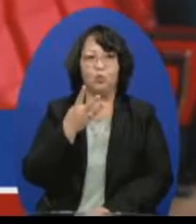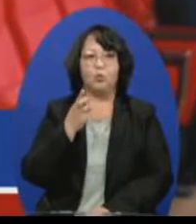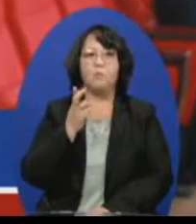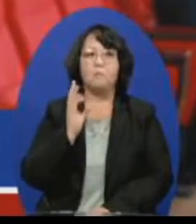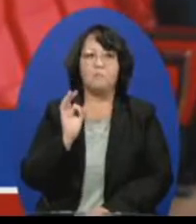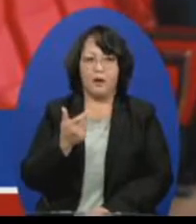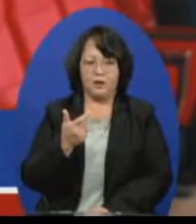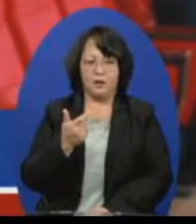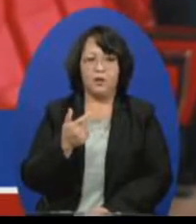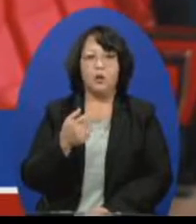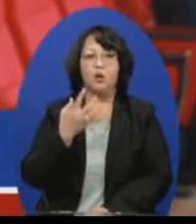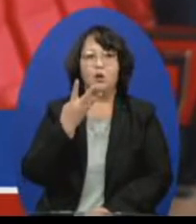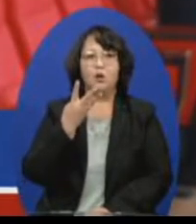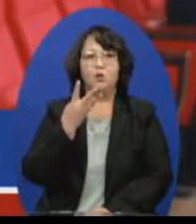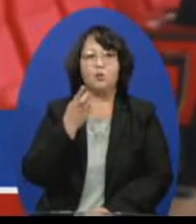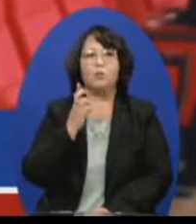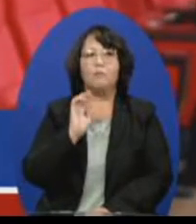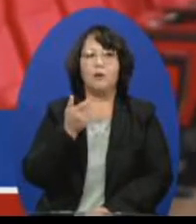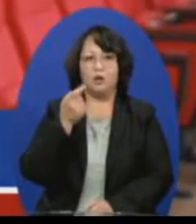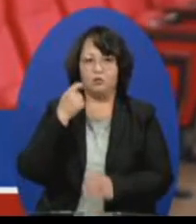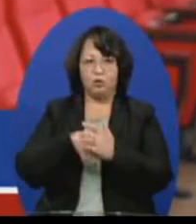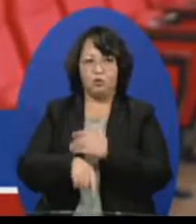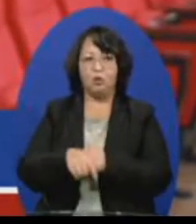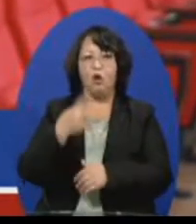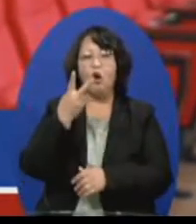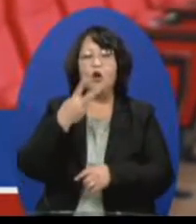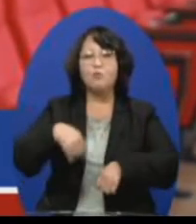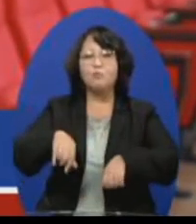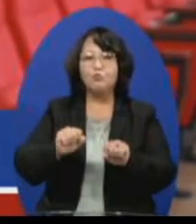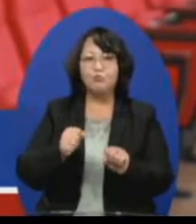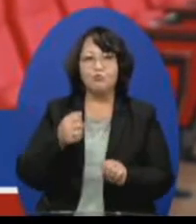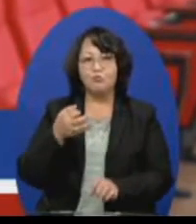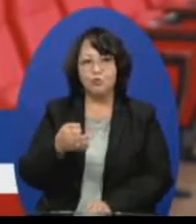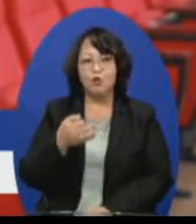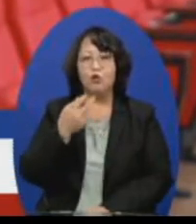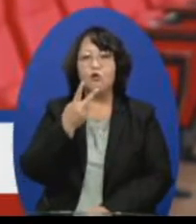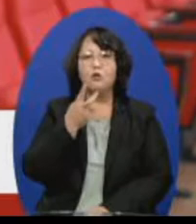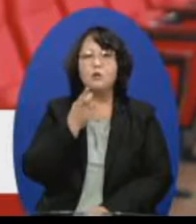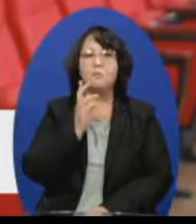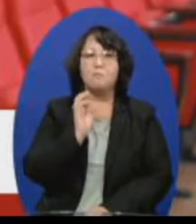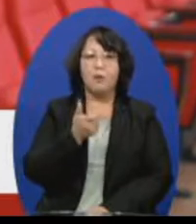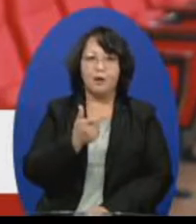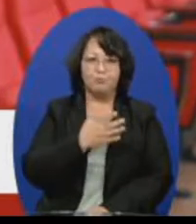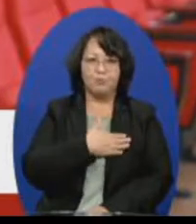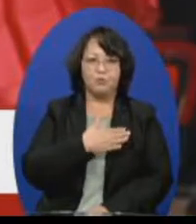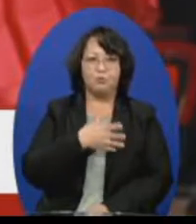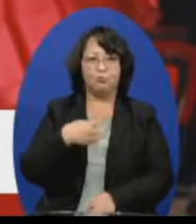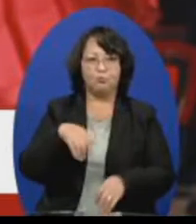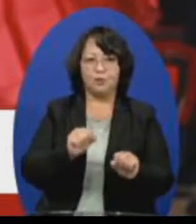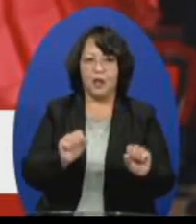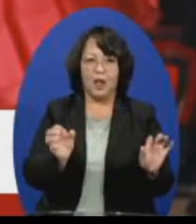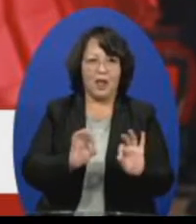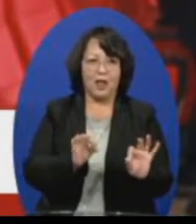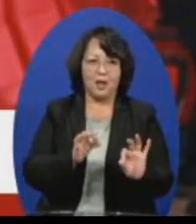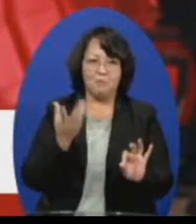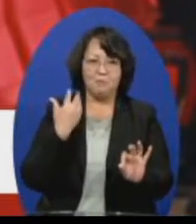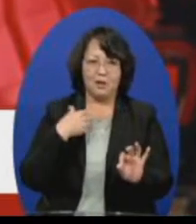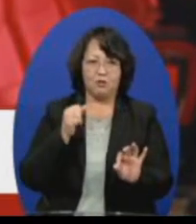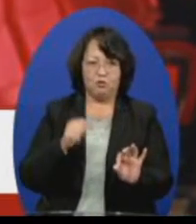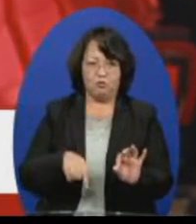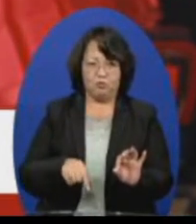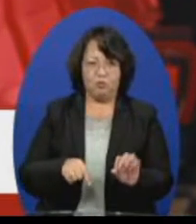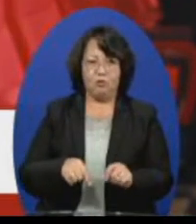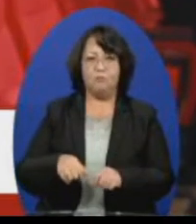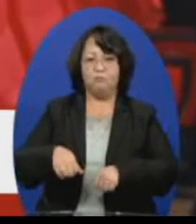багтай, 4 баг нь 2 мотоциклтай, 1-2 баг, 2 баг нь мотоциклгүй байсан. Ингээ